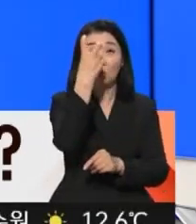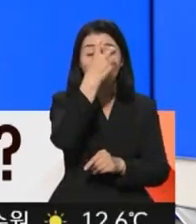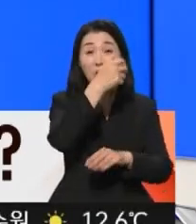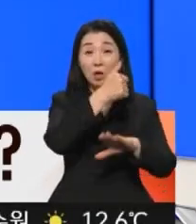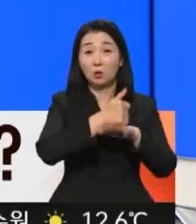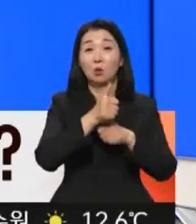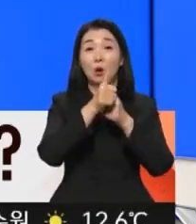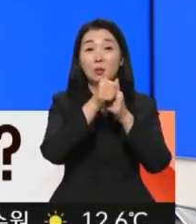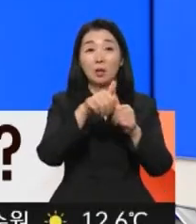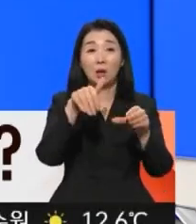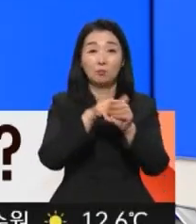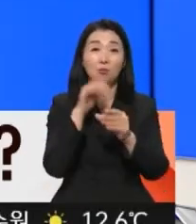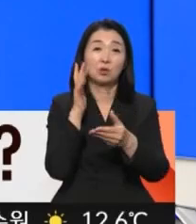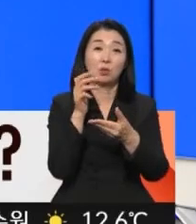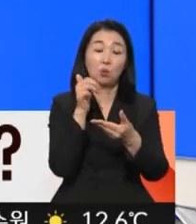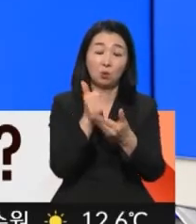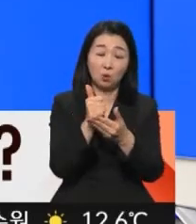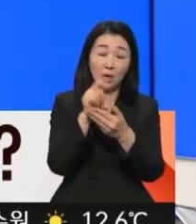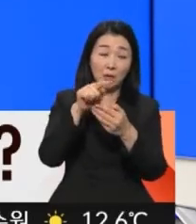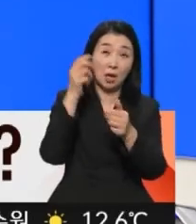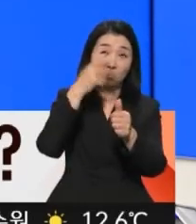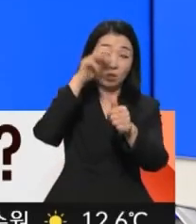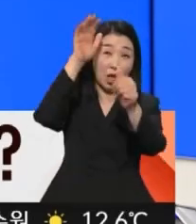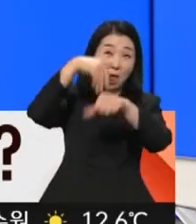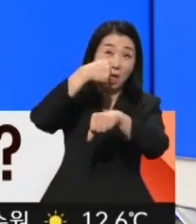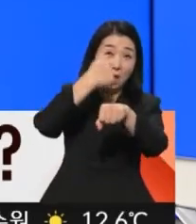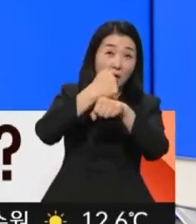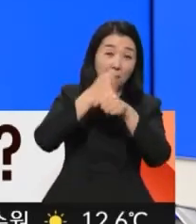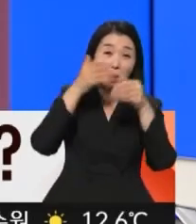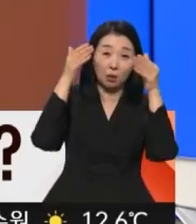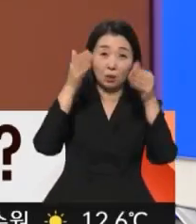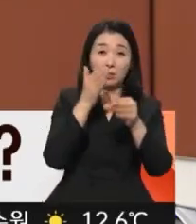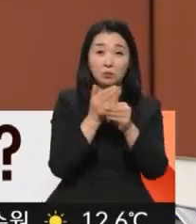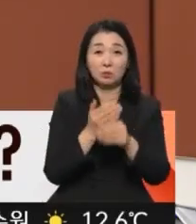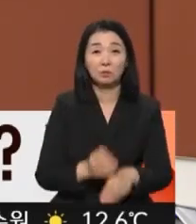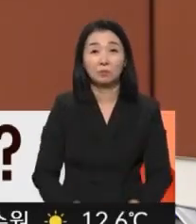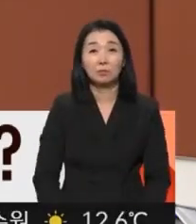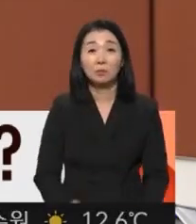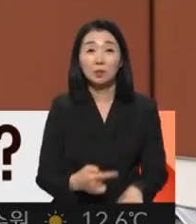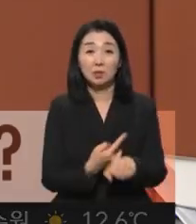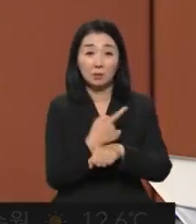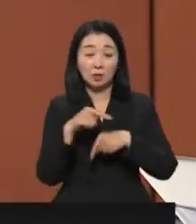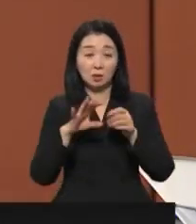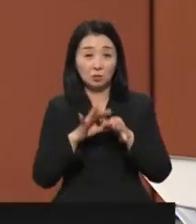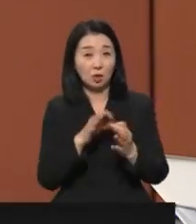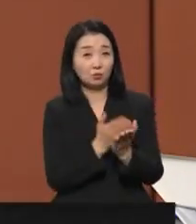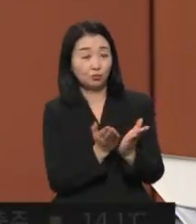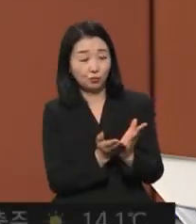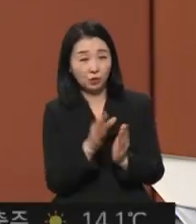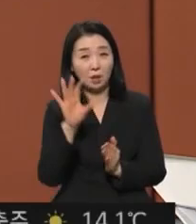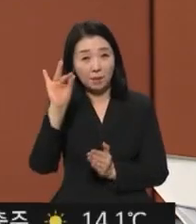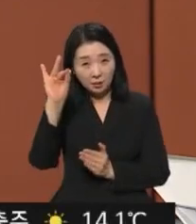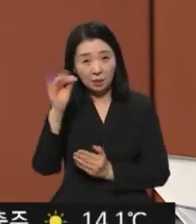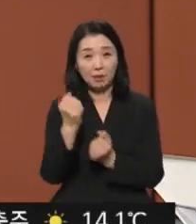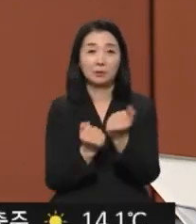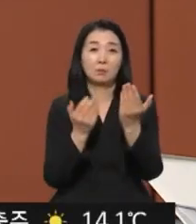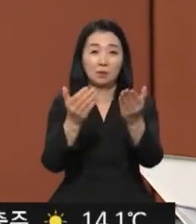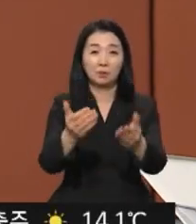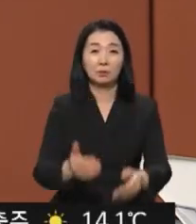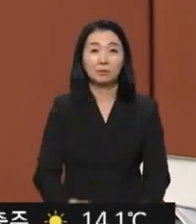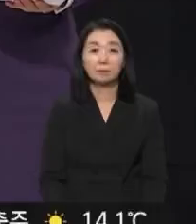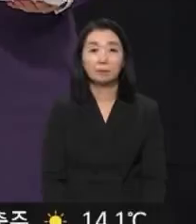결과에 따라서 문재인 전 대통령에 대한 수사로 이어질지에 관심이 모이고 있습니다. 이 밖에도 정치권의 여러 뉴스들을 백다혜 반장이